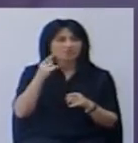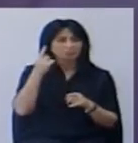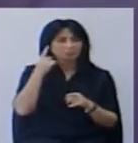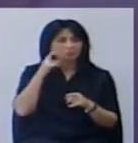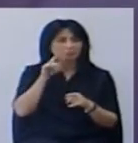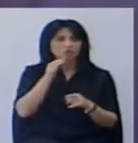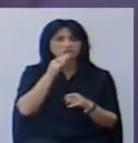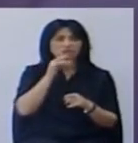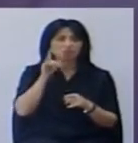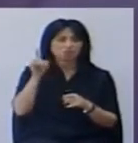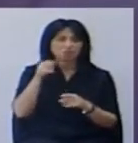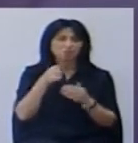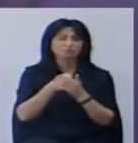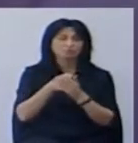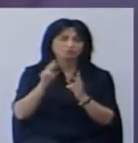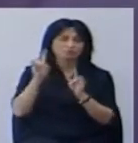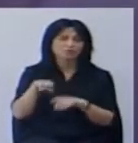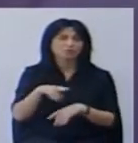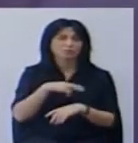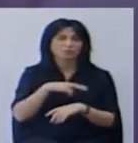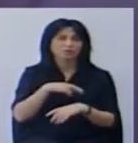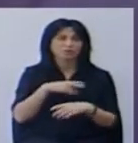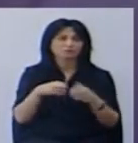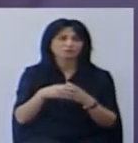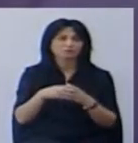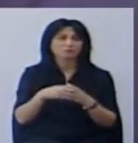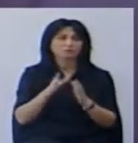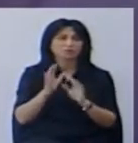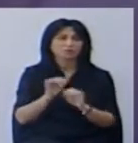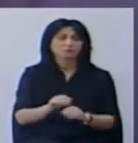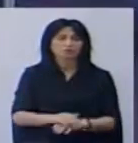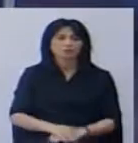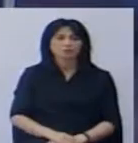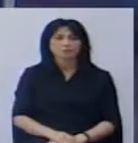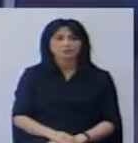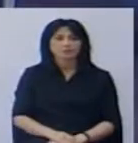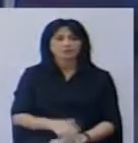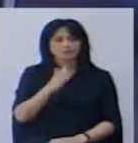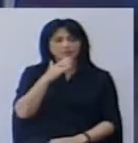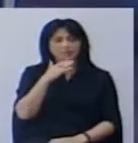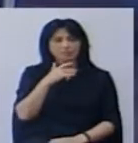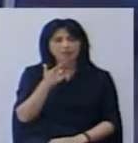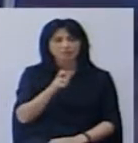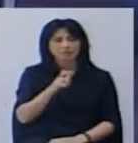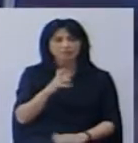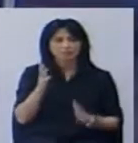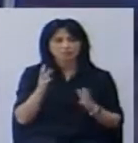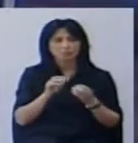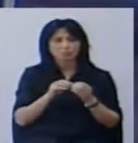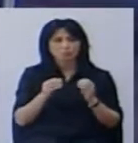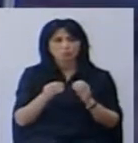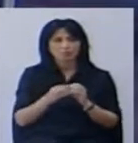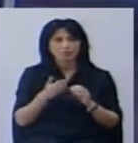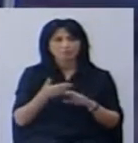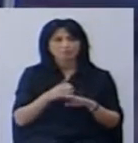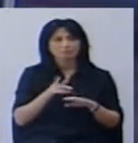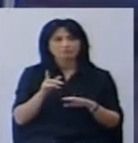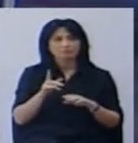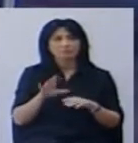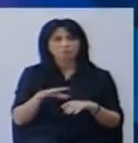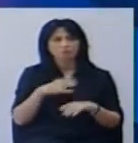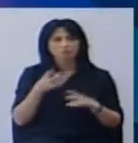მე ვიქნები ლობისტი და ვეცდები ჩემს გუნდში მხარდამჭერები. ამ მომარაგება ქუთაისში ძალიან ძლავე პრობლემა